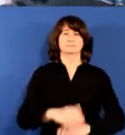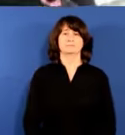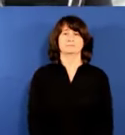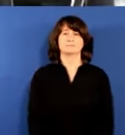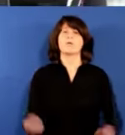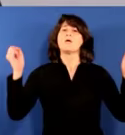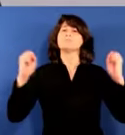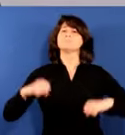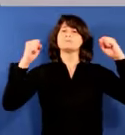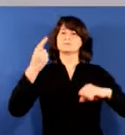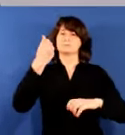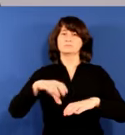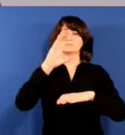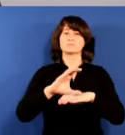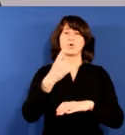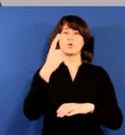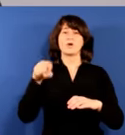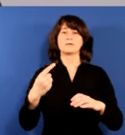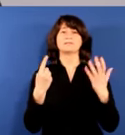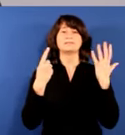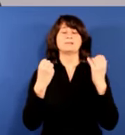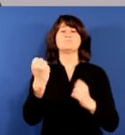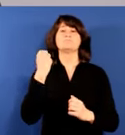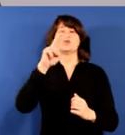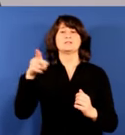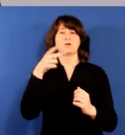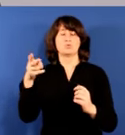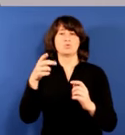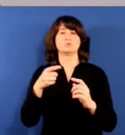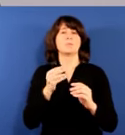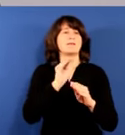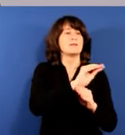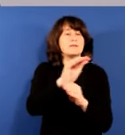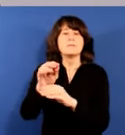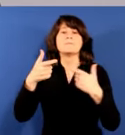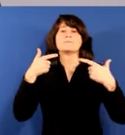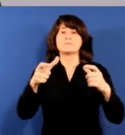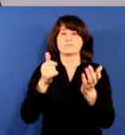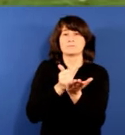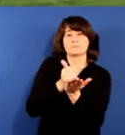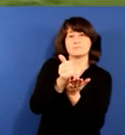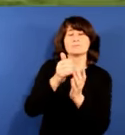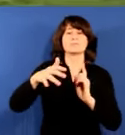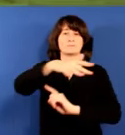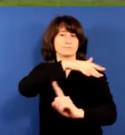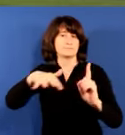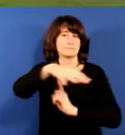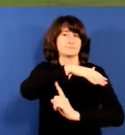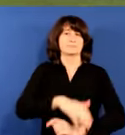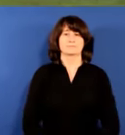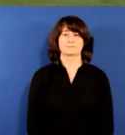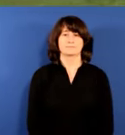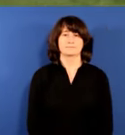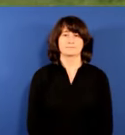onetsi ditu eta horien bidez 220.000 euro banatuko dira. Nekazaritza sailari dagokionez 1,6 milioi